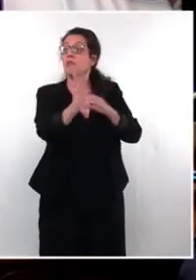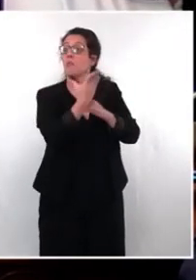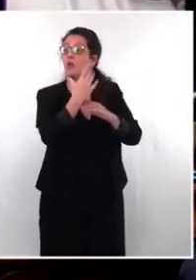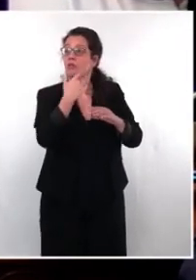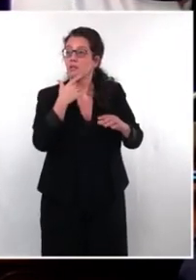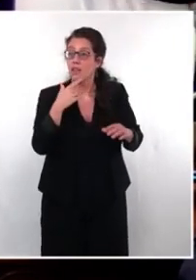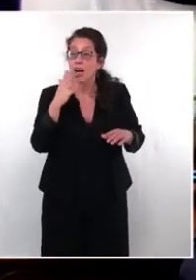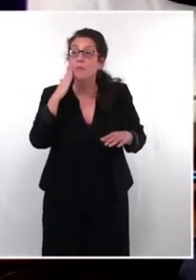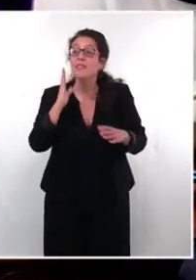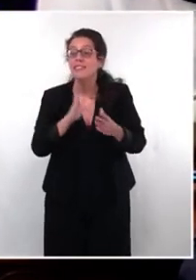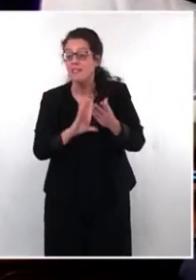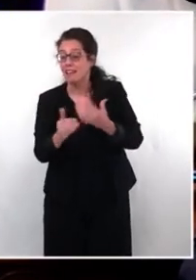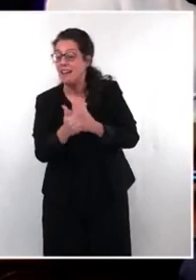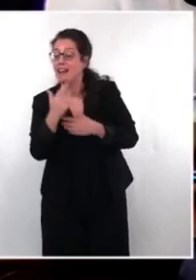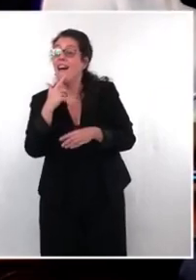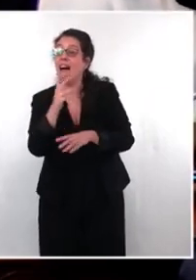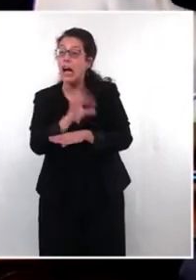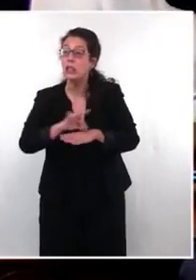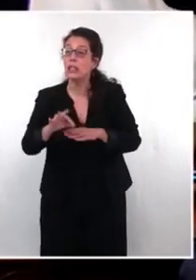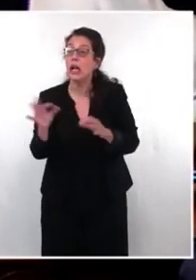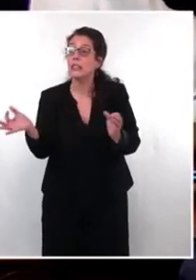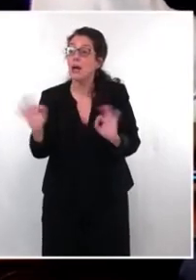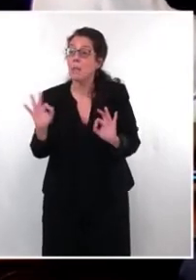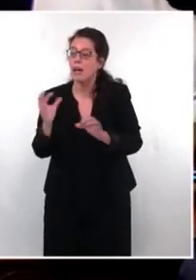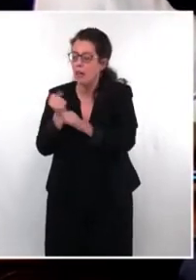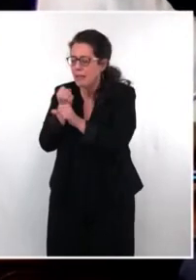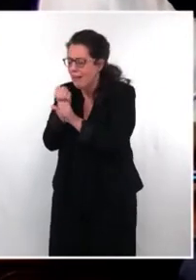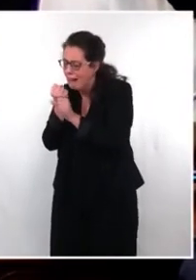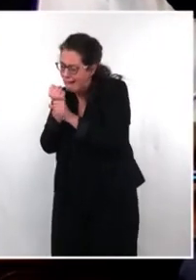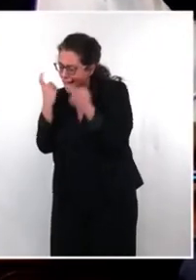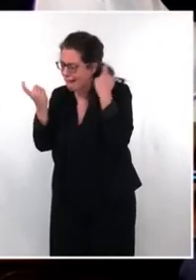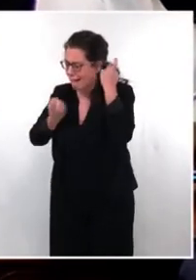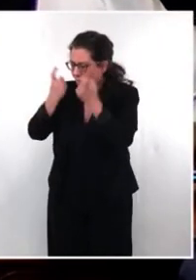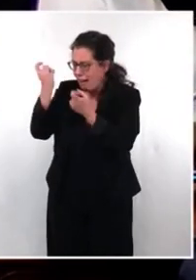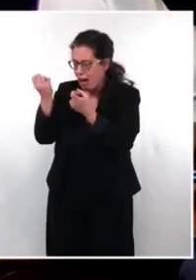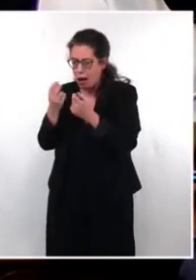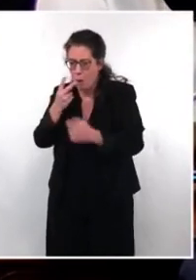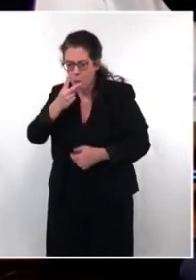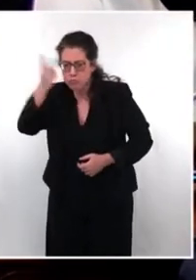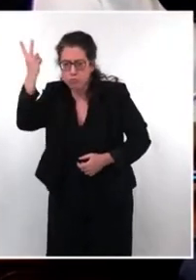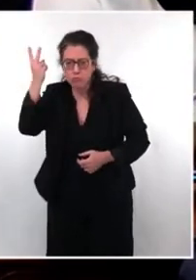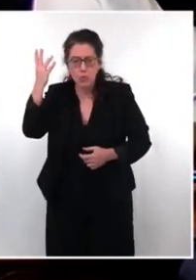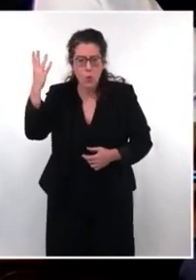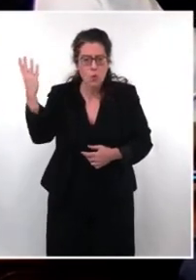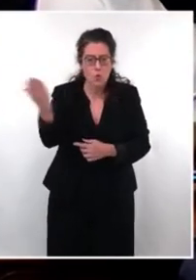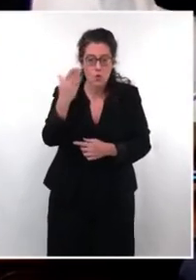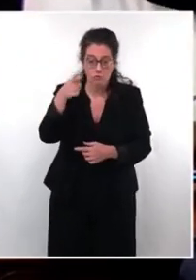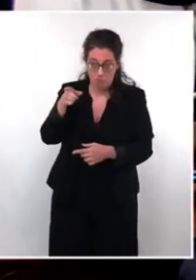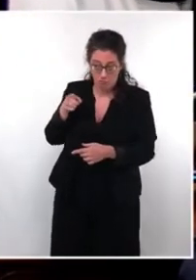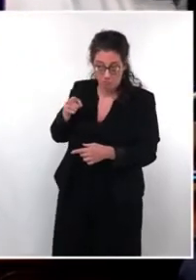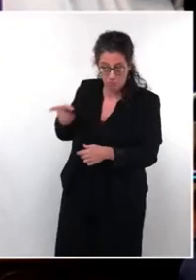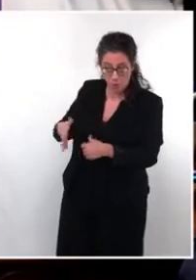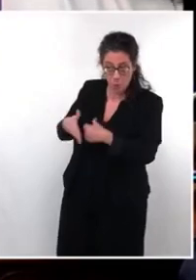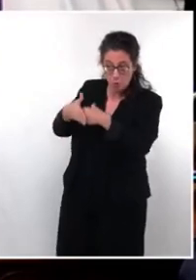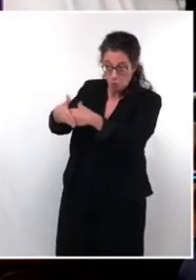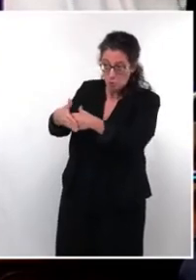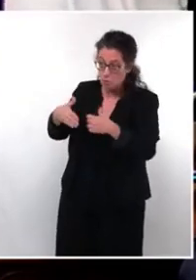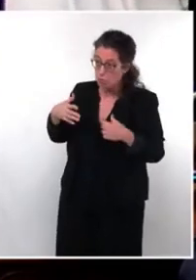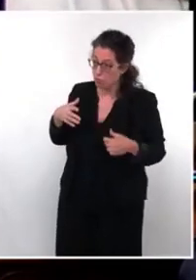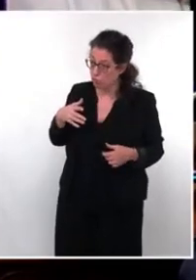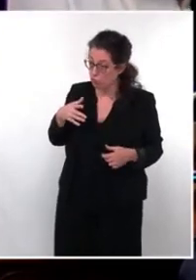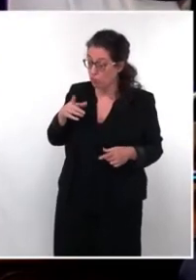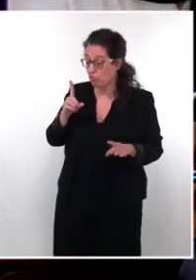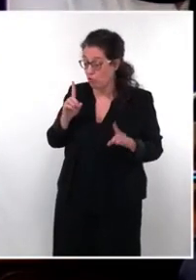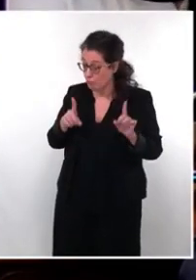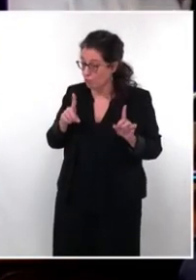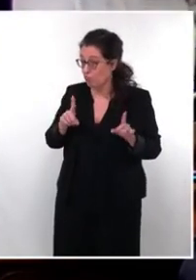avait pas un architecte qui avait travaillé avec d'autres architectes, qui étaient brillants, et il n'a pas toujours été soutenu, ça n'était pas simple à l'époque. Et là,